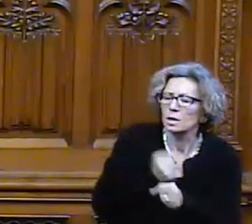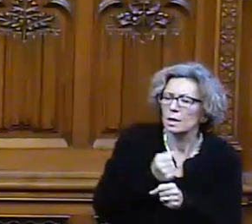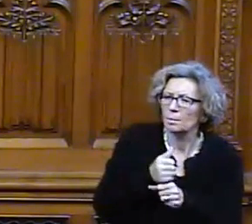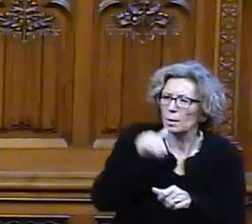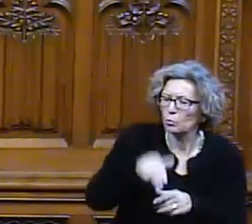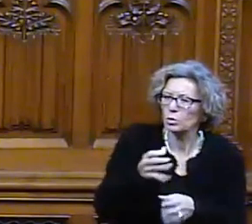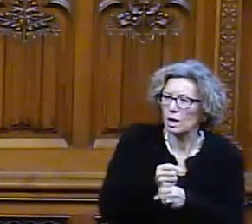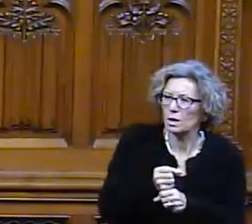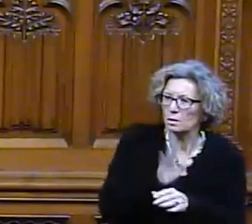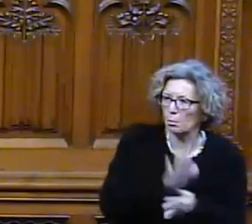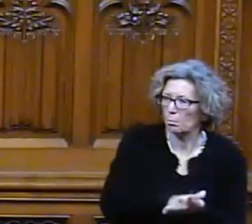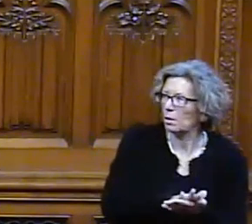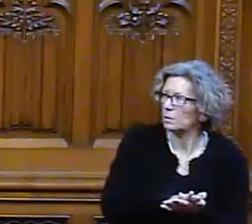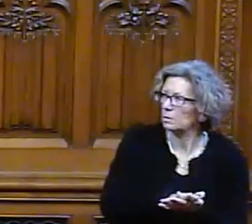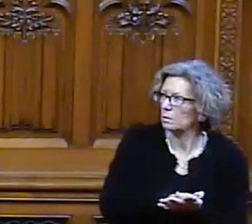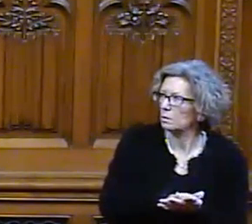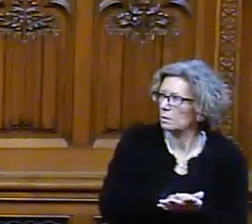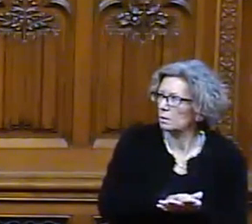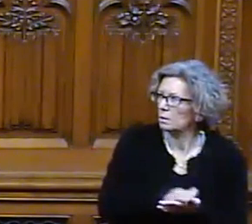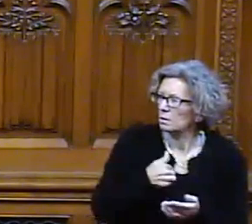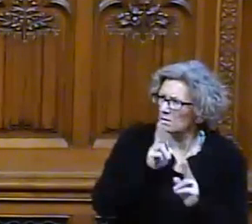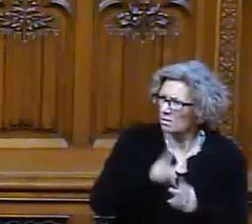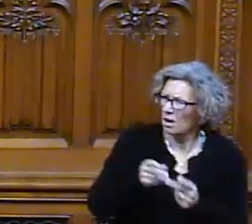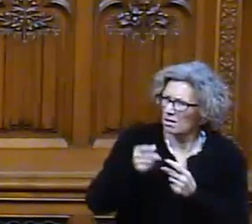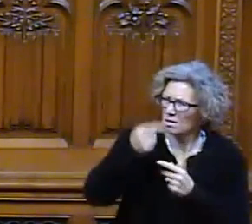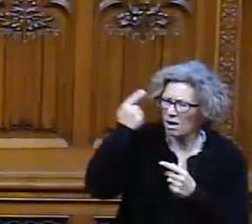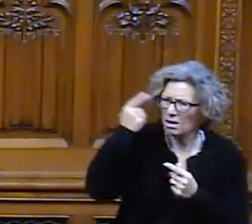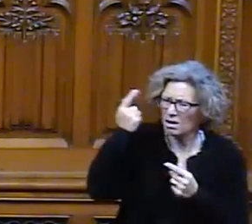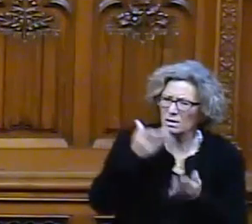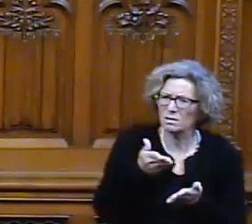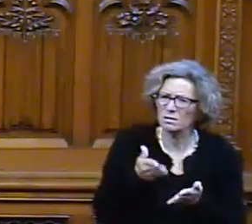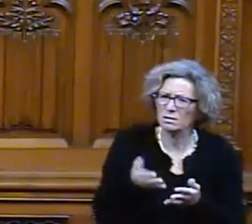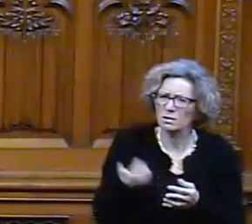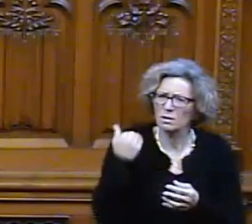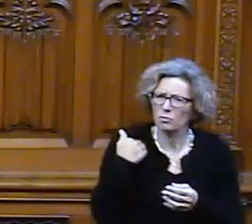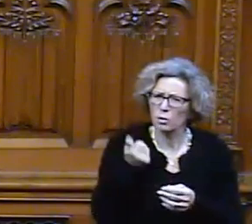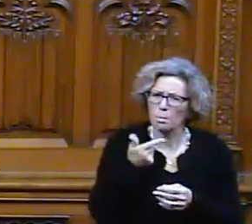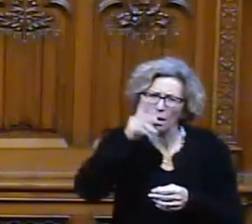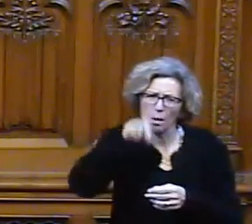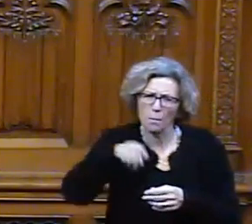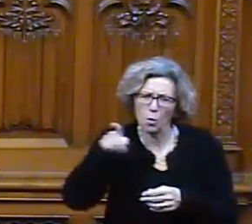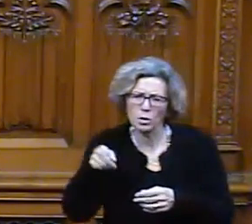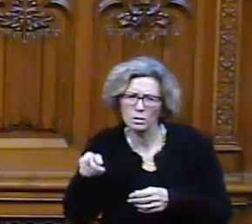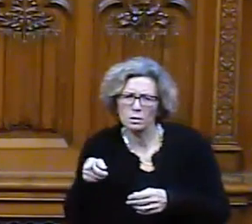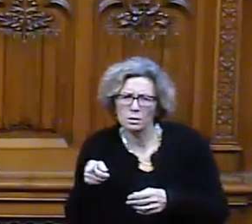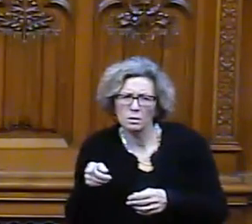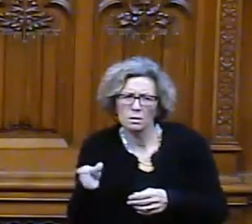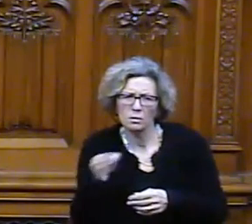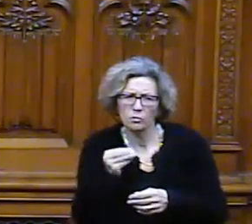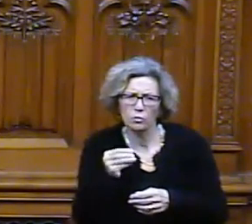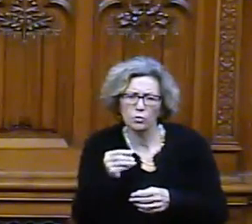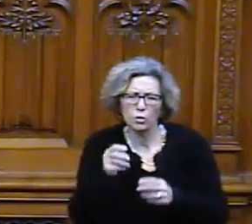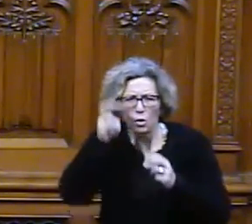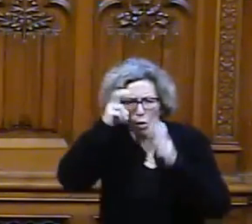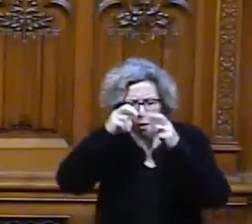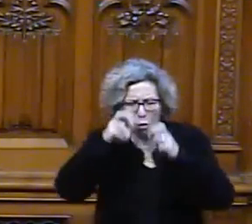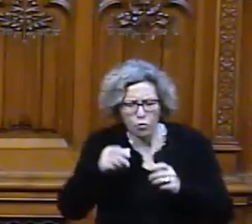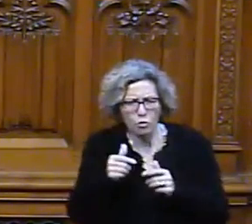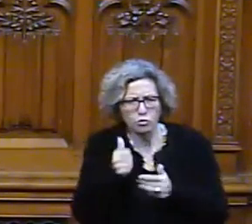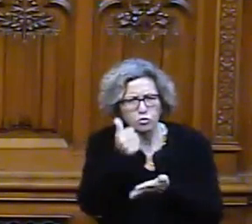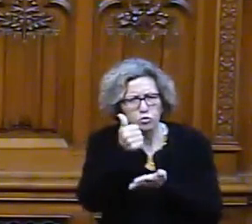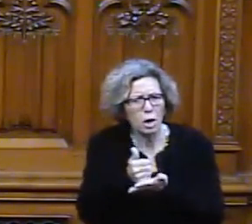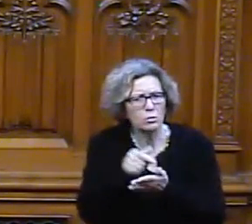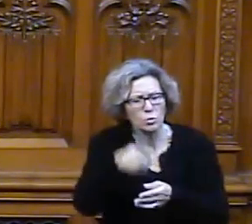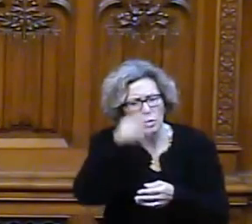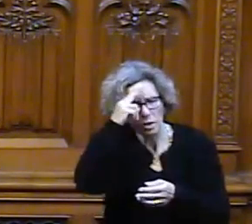unbedingt erhalten bleiben. Ich kann mich nur erinnern, es wurde vor einigen Monaten für den Forschungsstandort Wien etwas